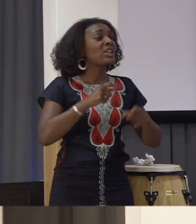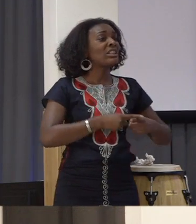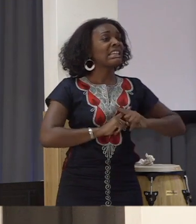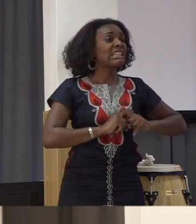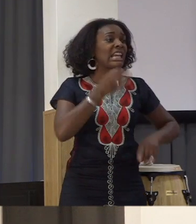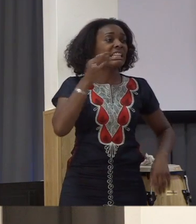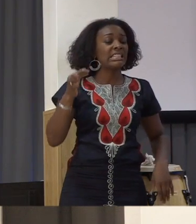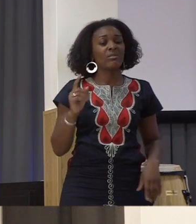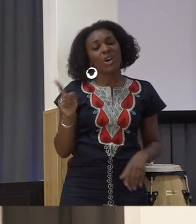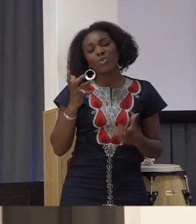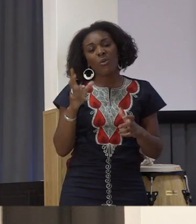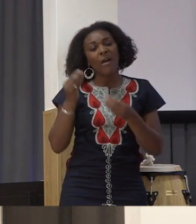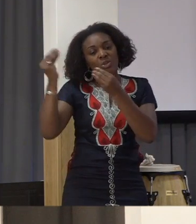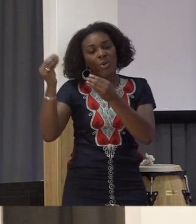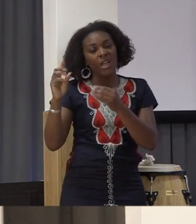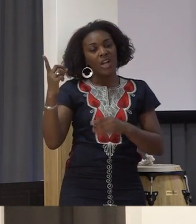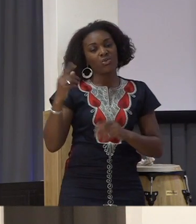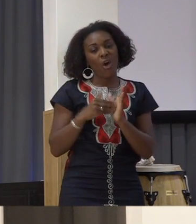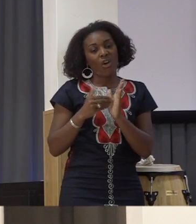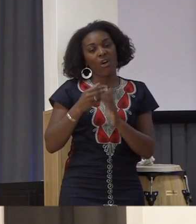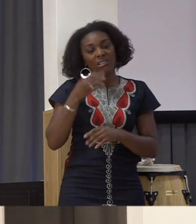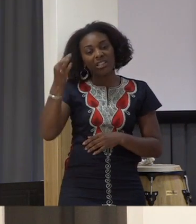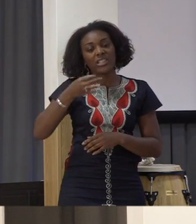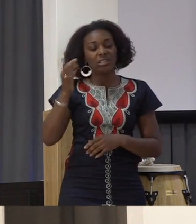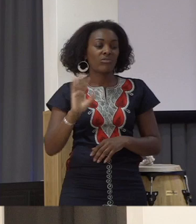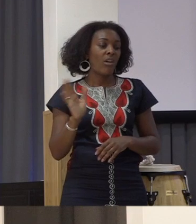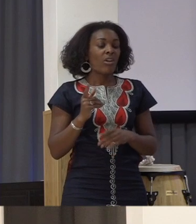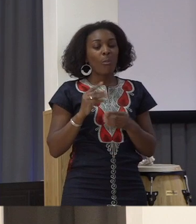triste et quand je vais mal parce que je préfère aller voir mon Dieu quand tout va bien.